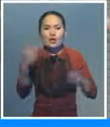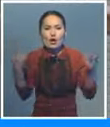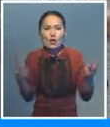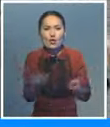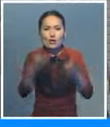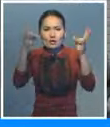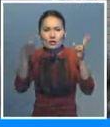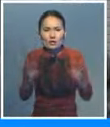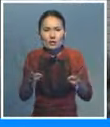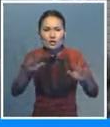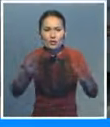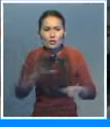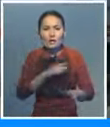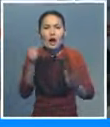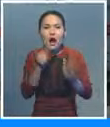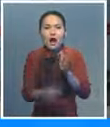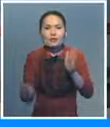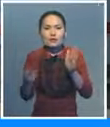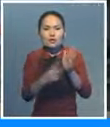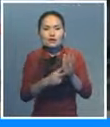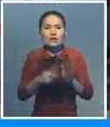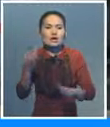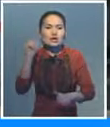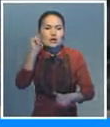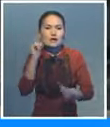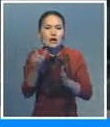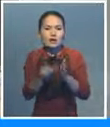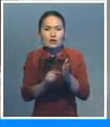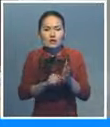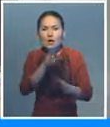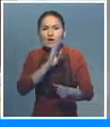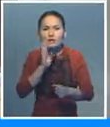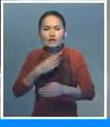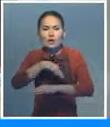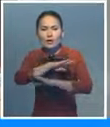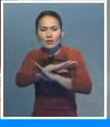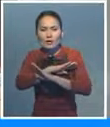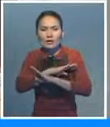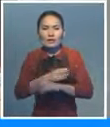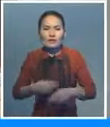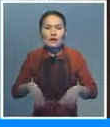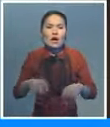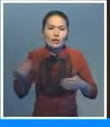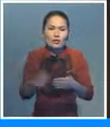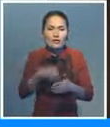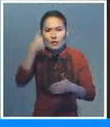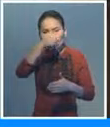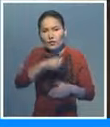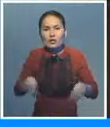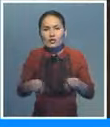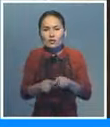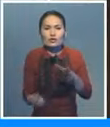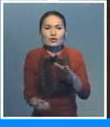өрт оқиғасы орын алып, қызыл жалын 67 жастағы зейнеткердің өмірін қиып кетті. Бұдан бөлек мереке күндері пиротехникалық жарылғыш заттардан